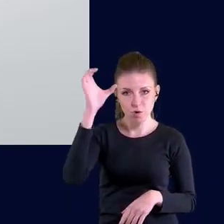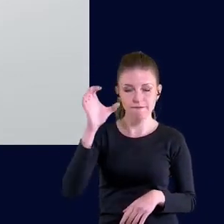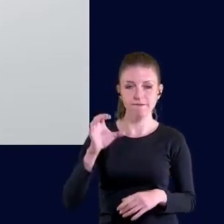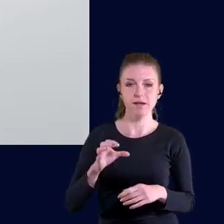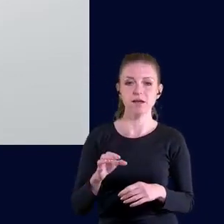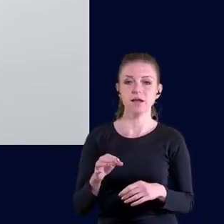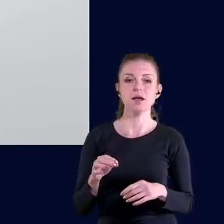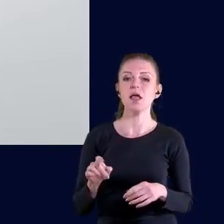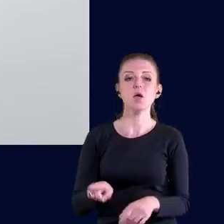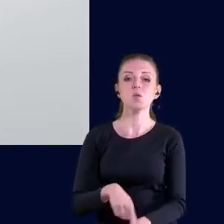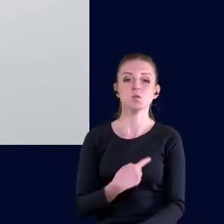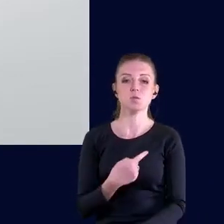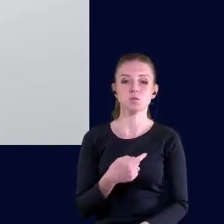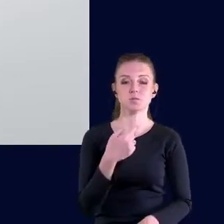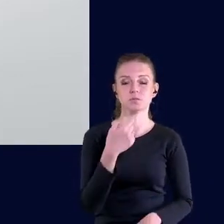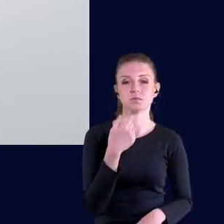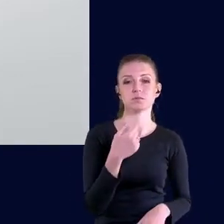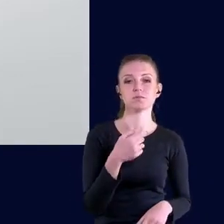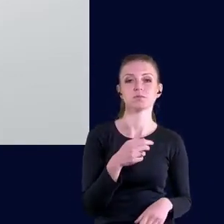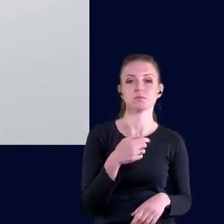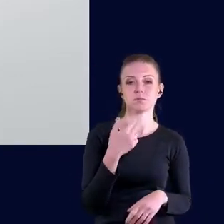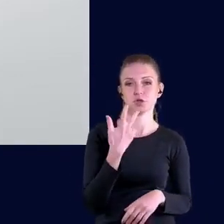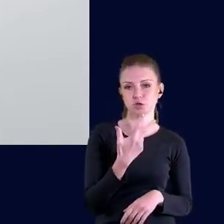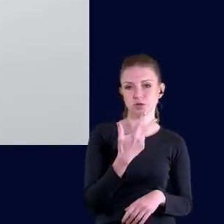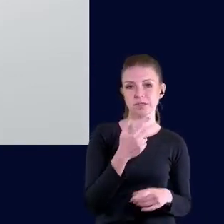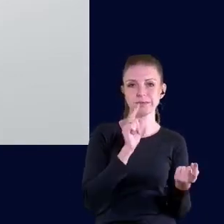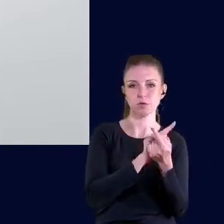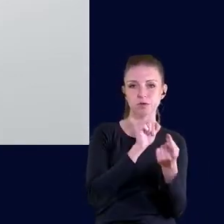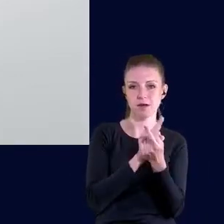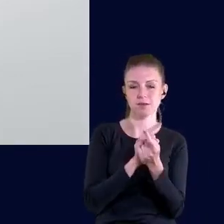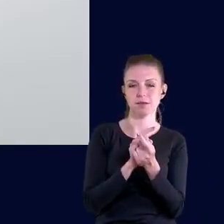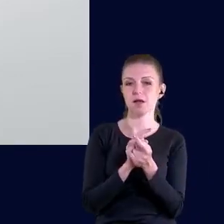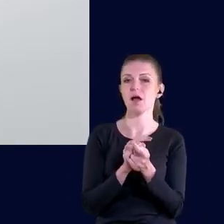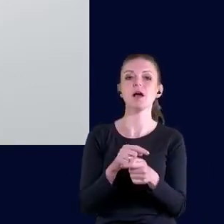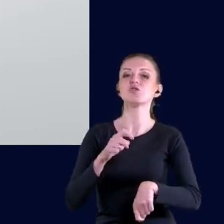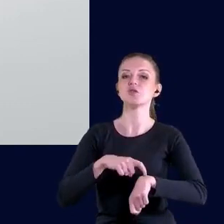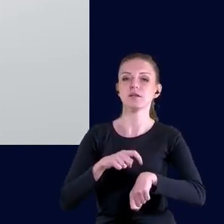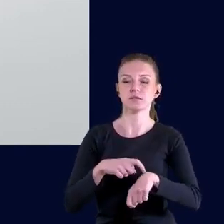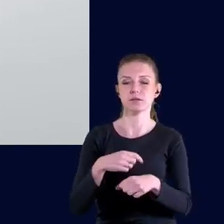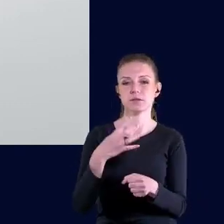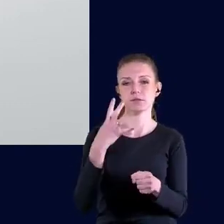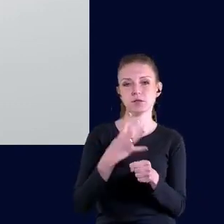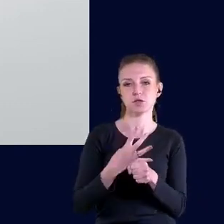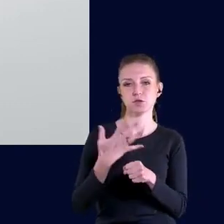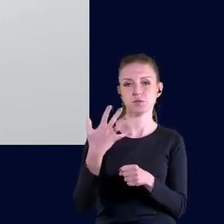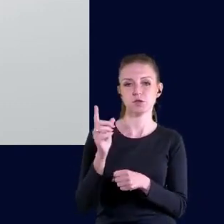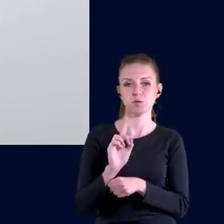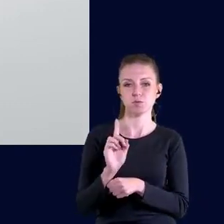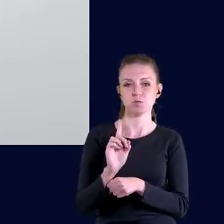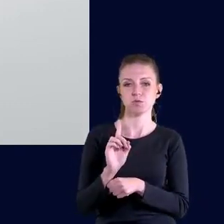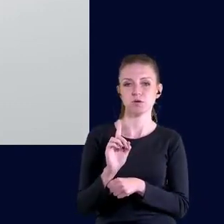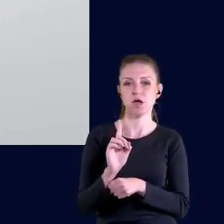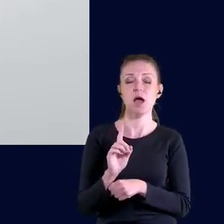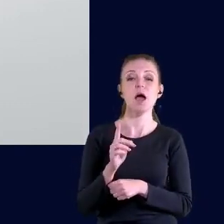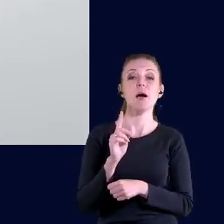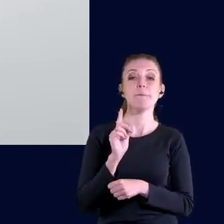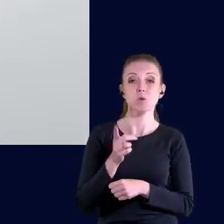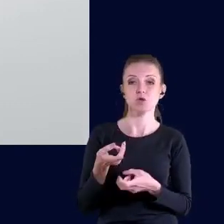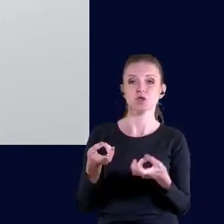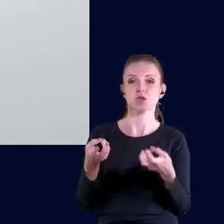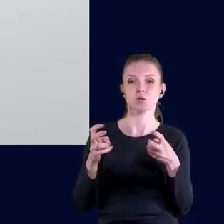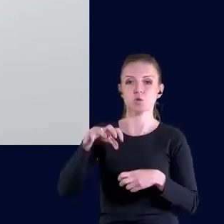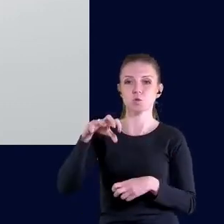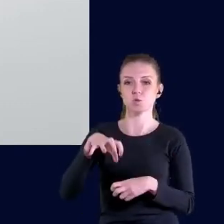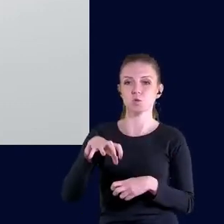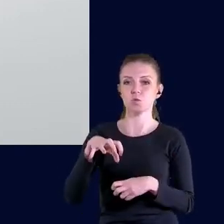trwać 3 razy 45 minut i minimalna liczba osób do potrzebna do utworzenia